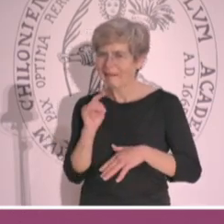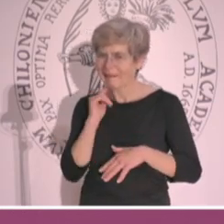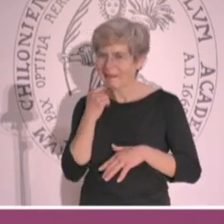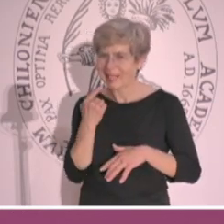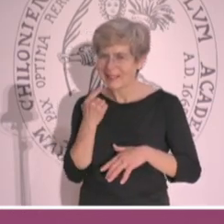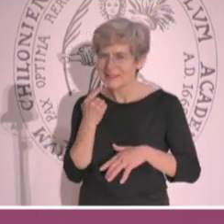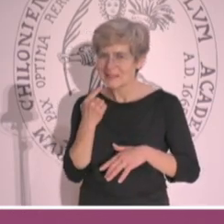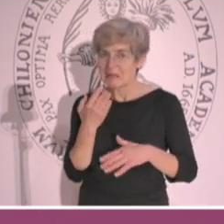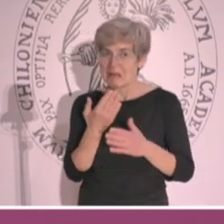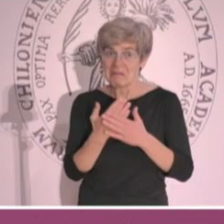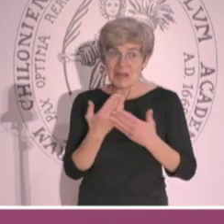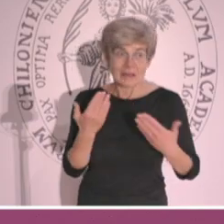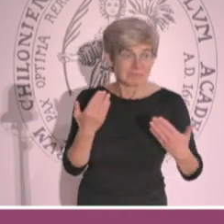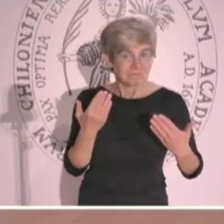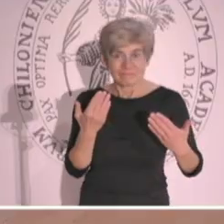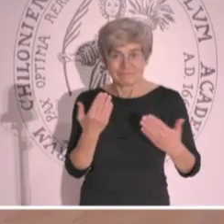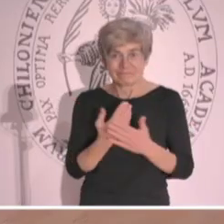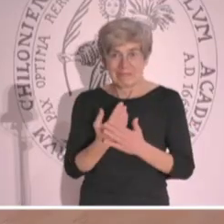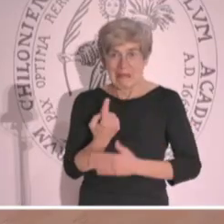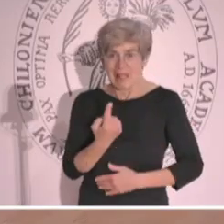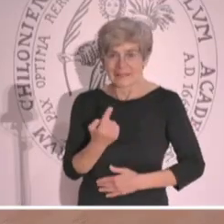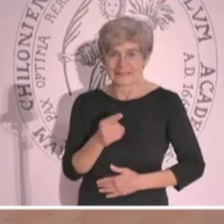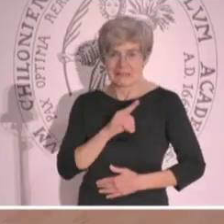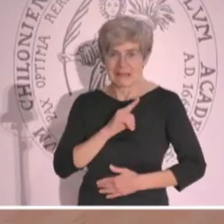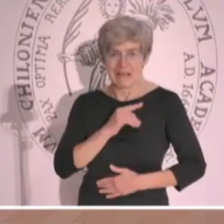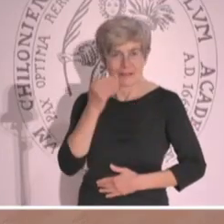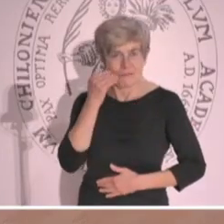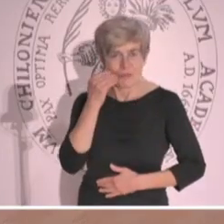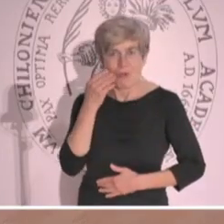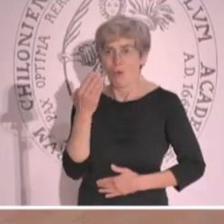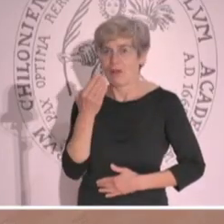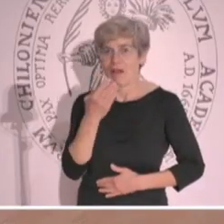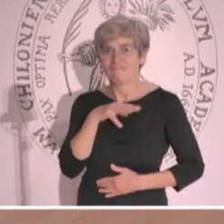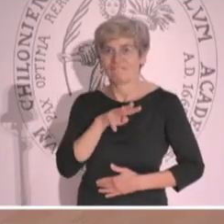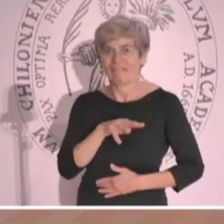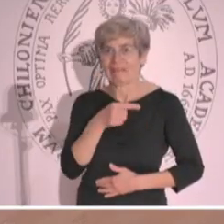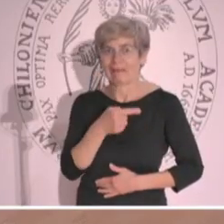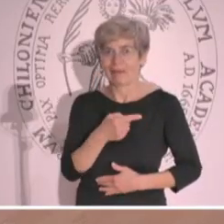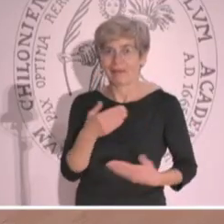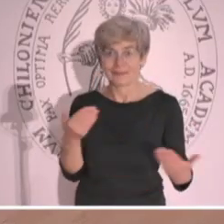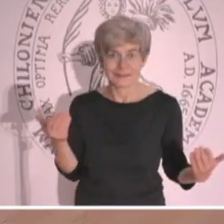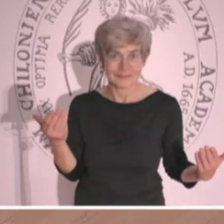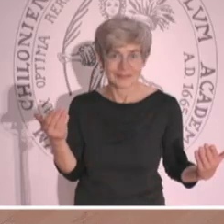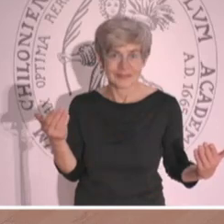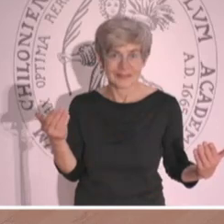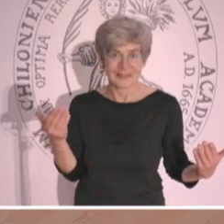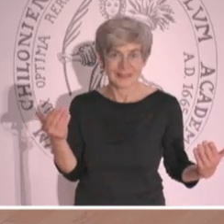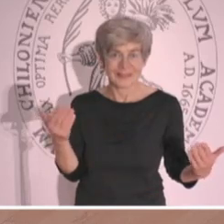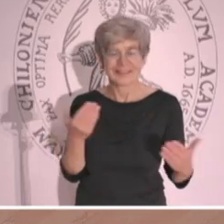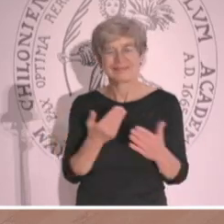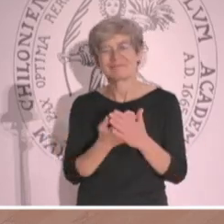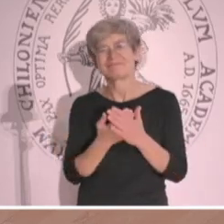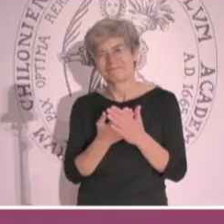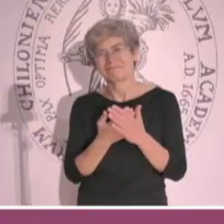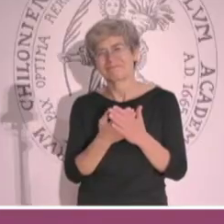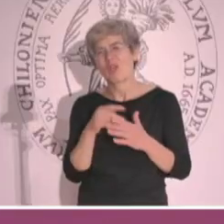wohnen zum ersten Mal allein in einer Wohnung oder in einer Wohngemeinschaft. Ich kann Ihnen sagen, die